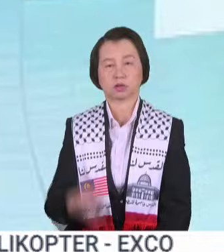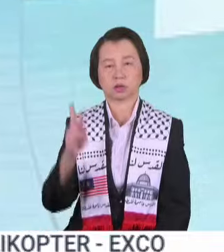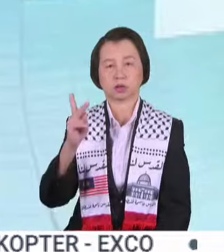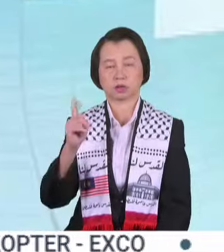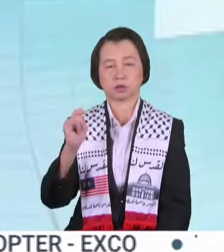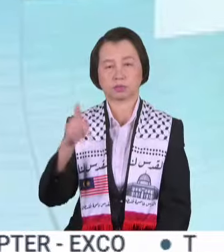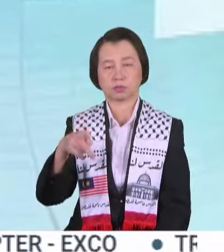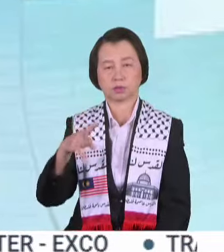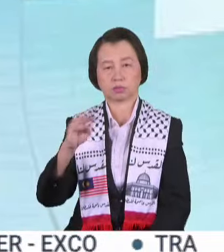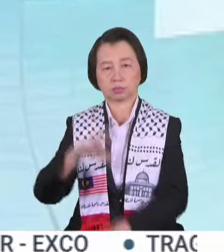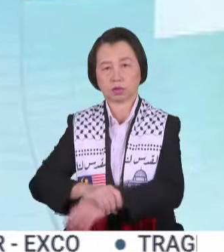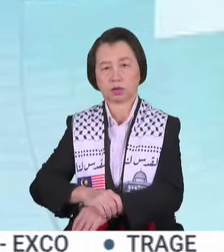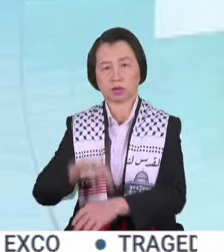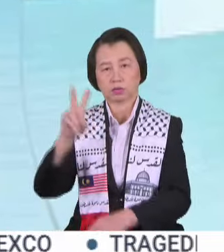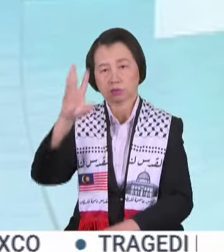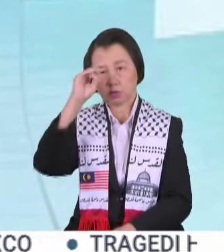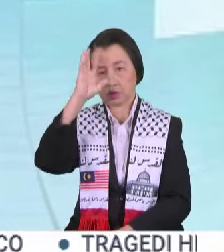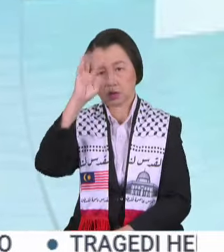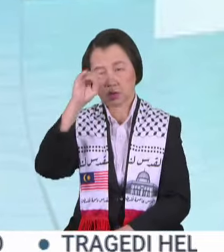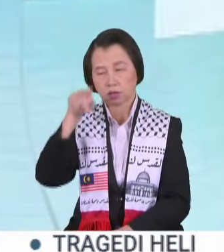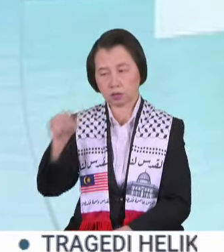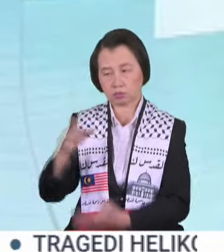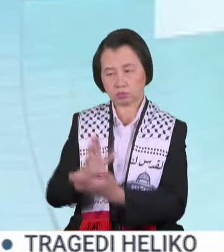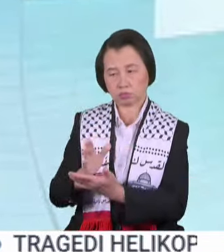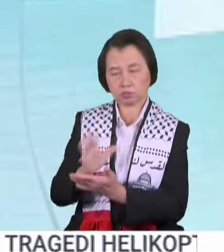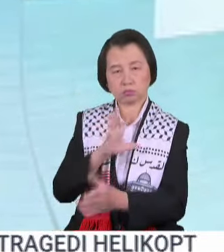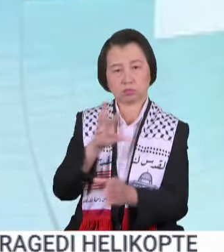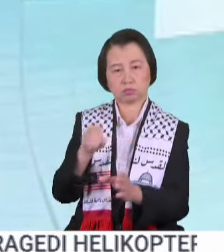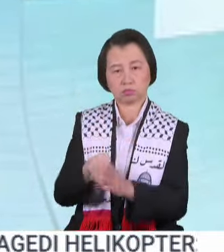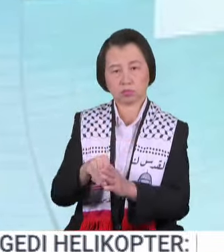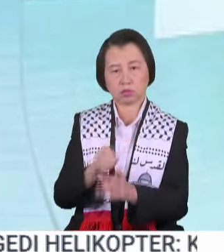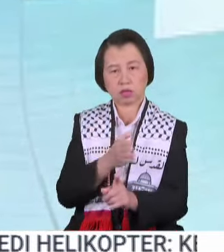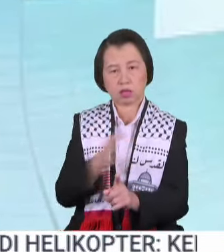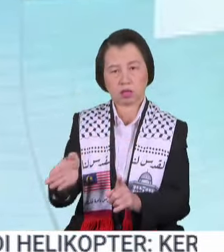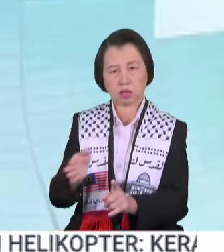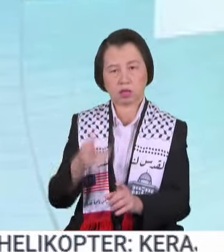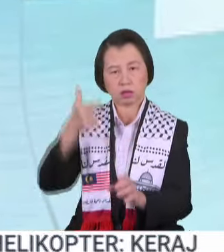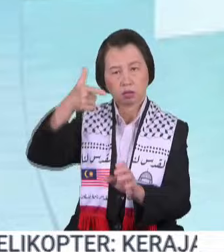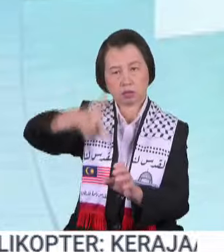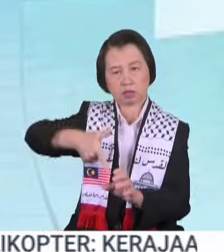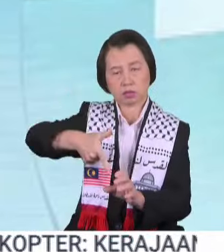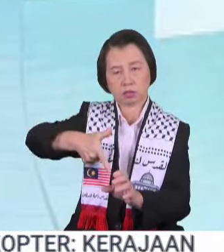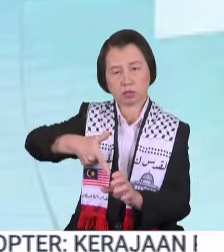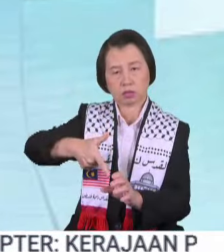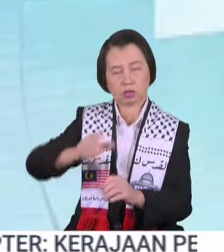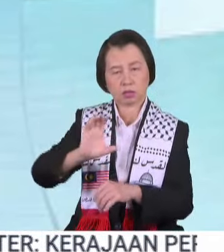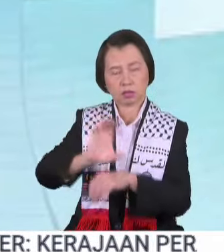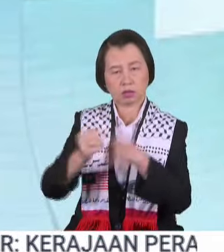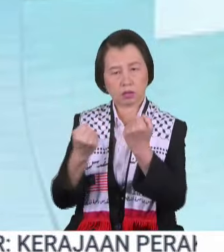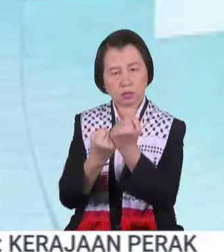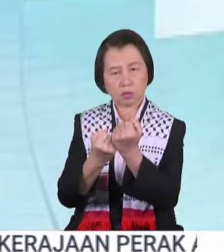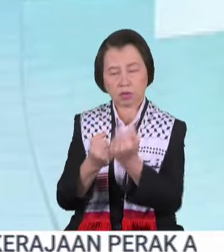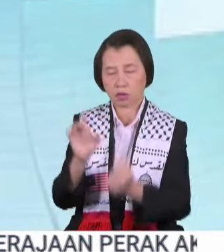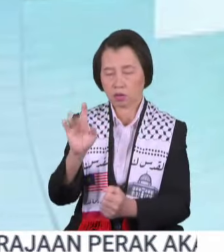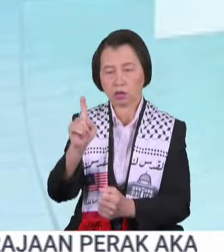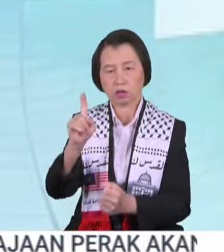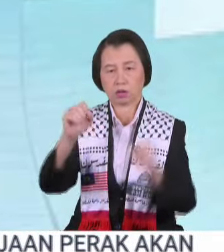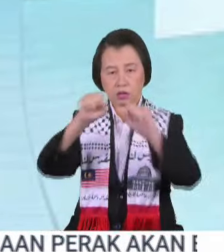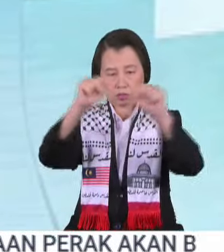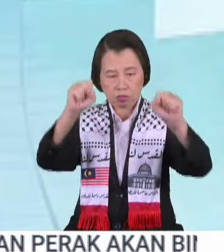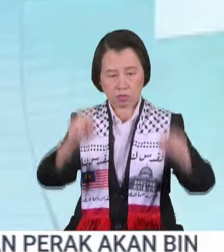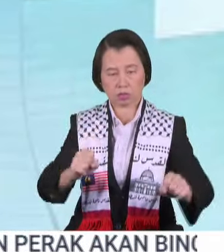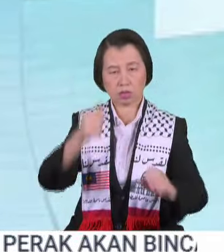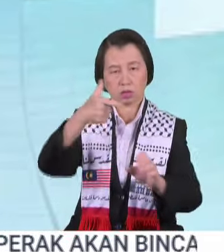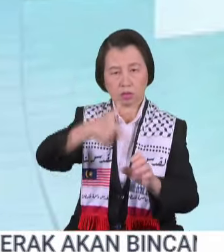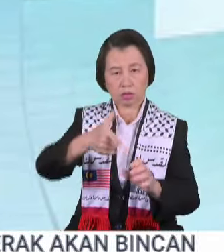KPDN Pulau Pinang menahan dua lelaki tempatan yang disyaki terlibat dalam penyelewengan minyak diesel bersubsidi di sebuah stesen minyak